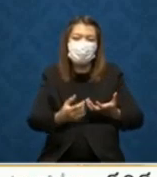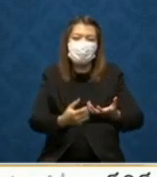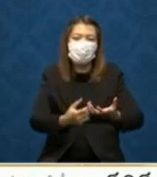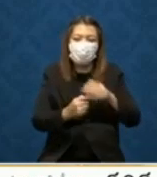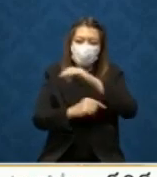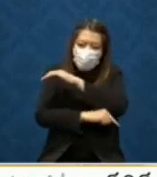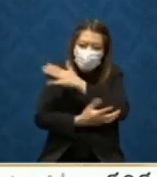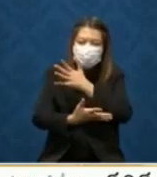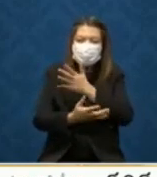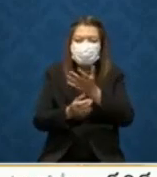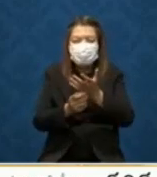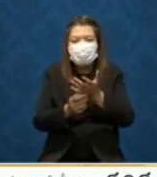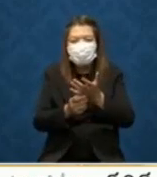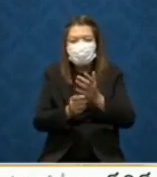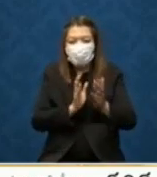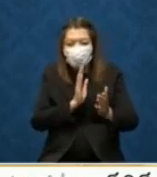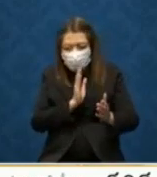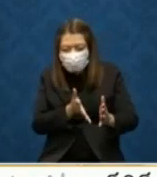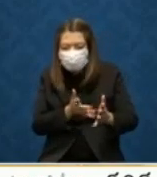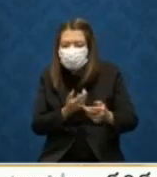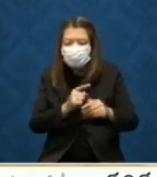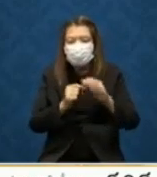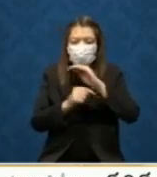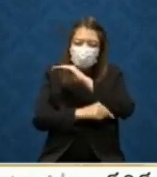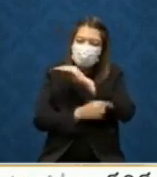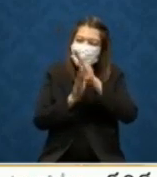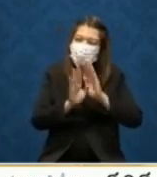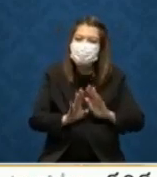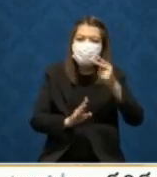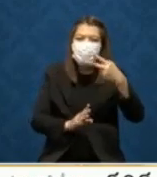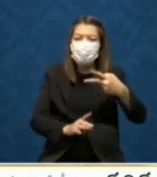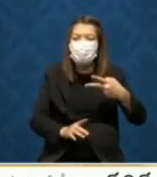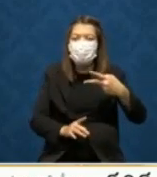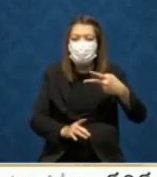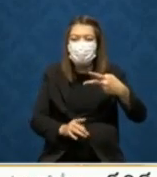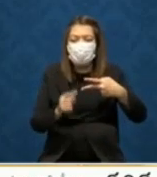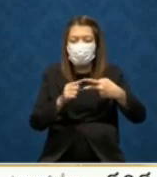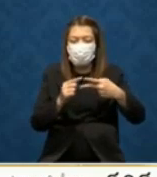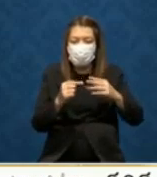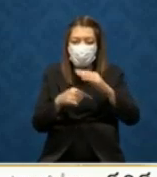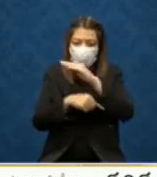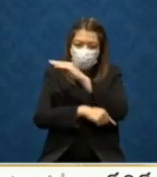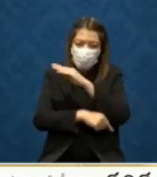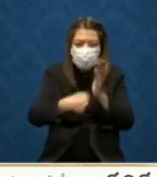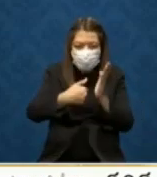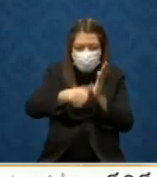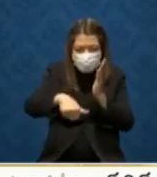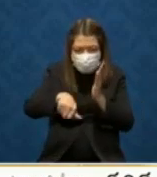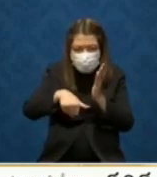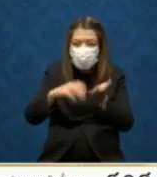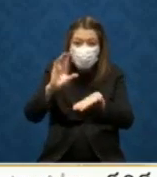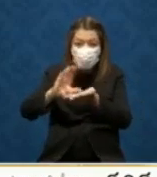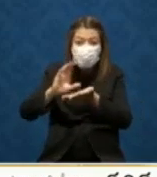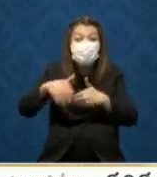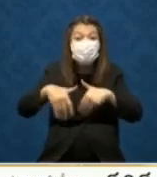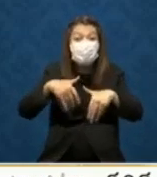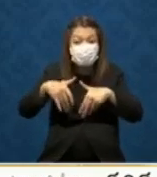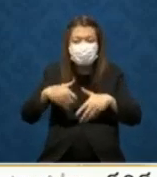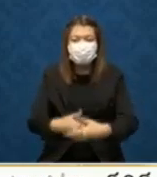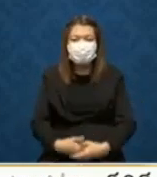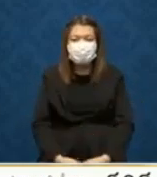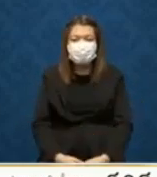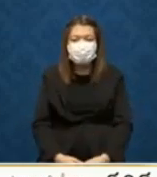คอร์รัปชันคอร์รัปชันมี 2แบบครับส่วนใหญ่เราจะพูดเรื่องคอร์รัปชั่นเรื่องเงินภาษีหรือว่างบประมาณของประชาชน